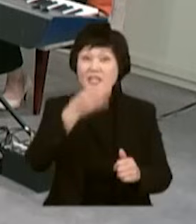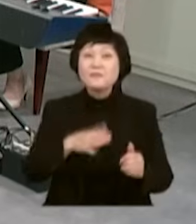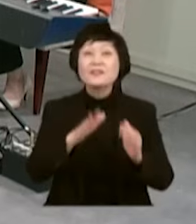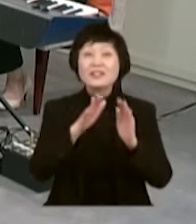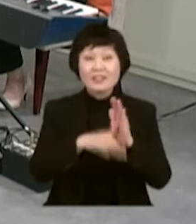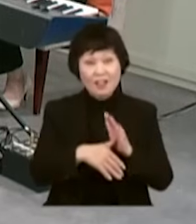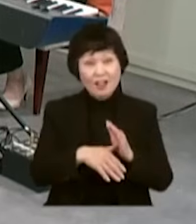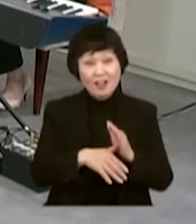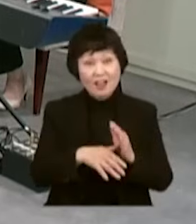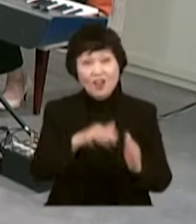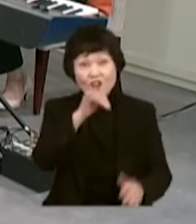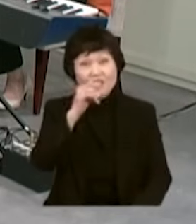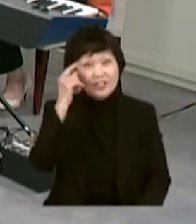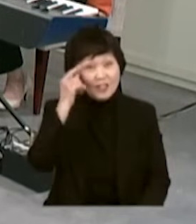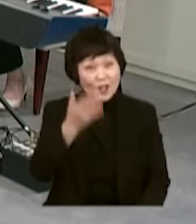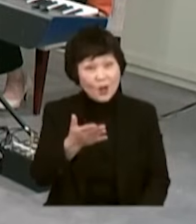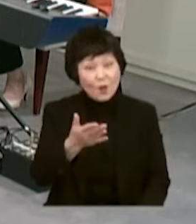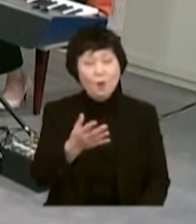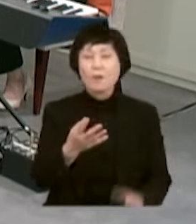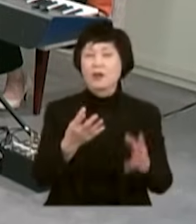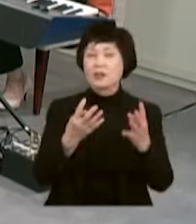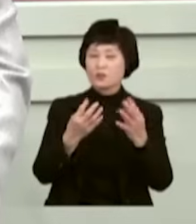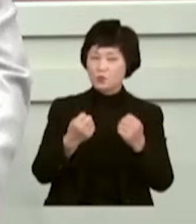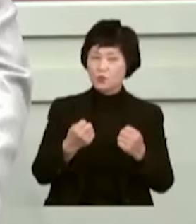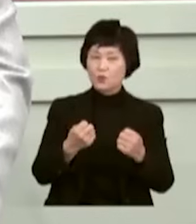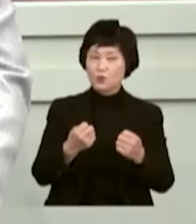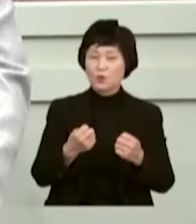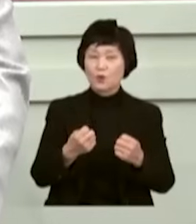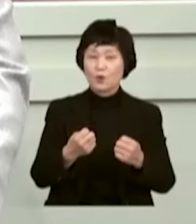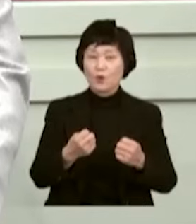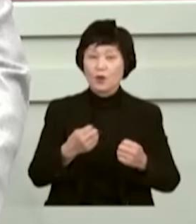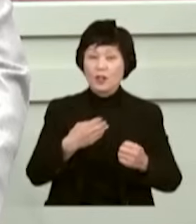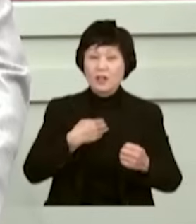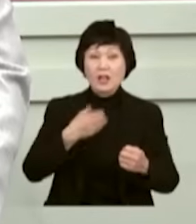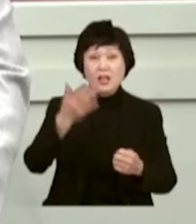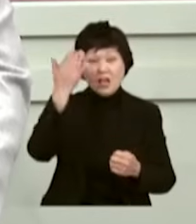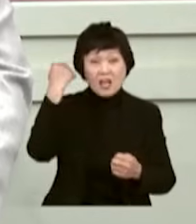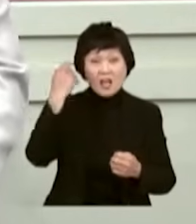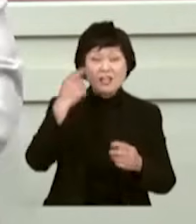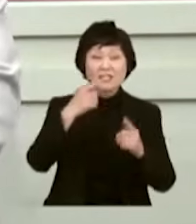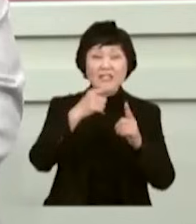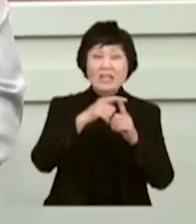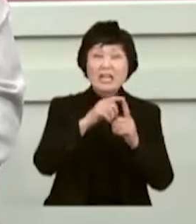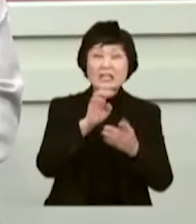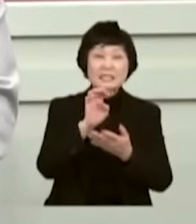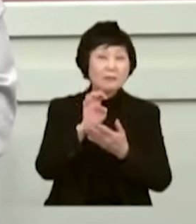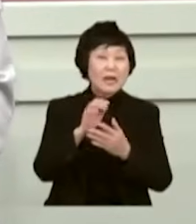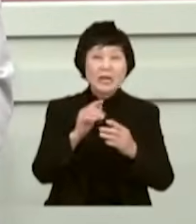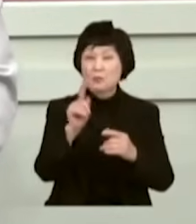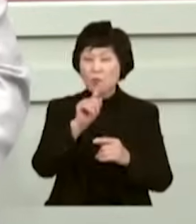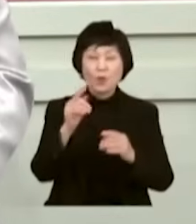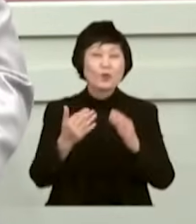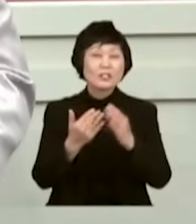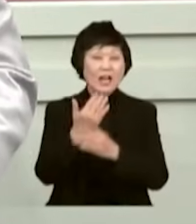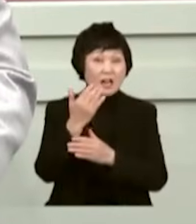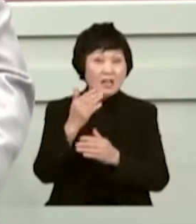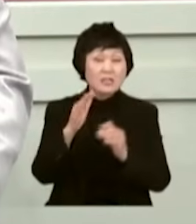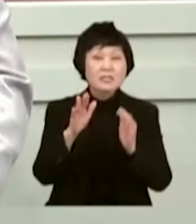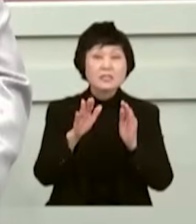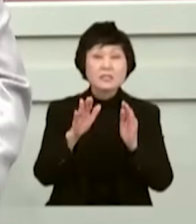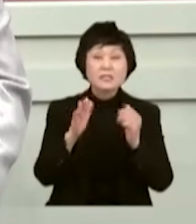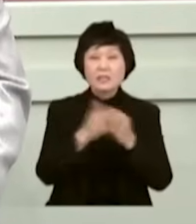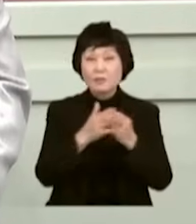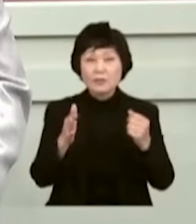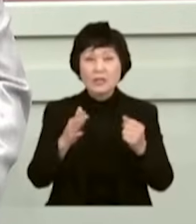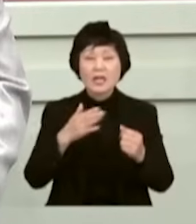있었잖아요. 많지. 사실 저기 최성규 집사님 엑스파일이라는 사건 때문에 제가 네. 좀 안 좋은 선택까지 하려고 진짜 내가